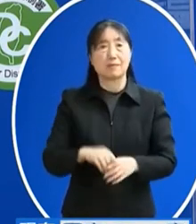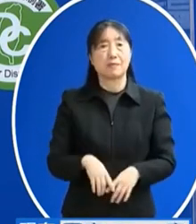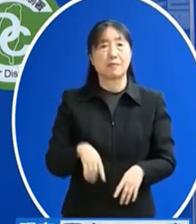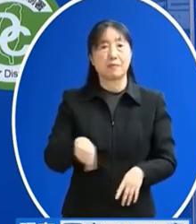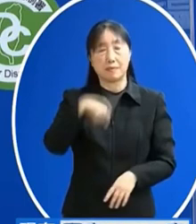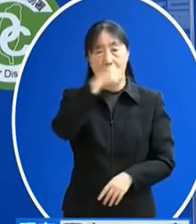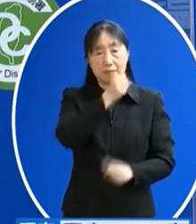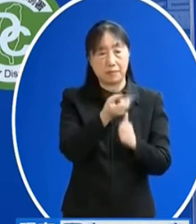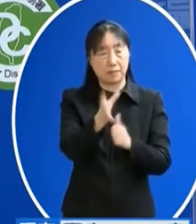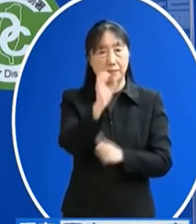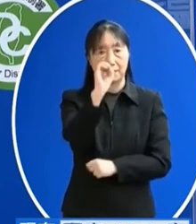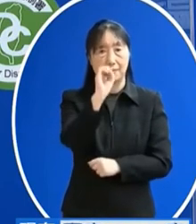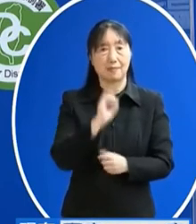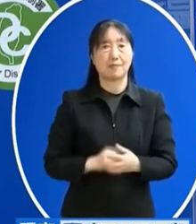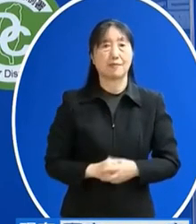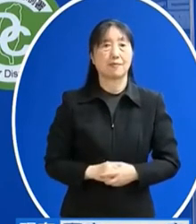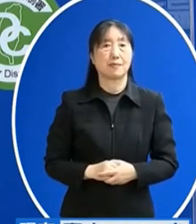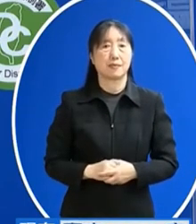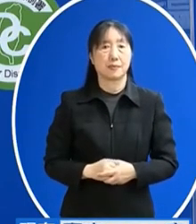本土的案例哈。